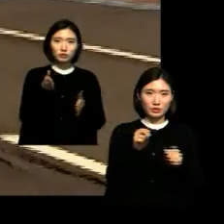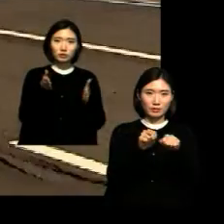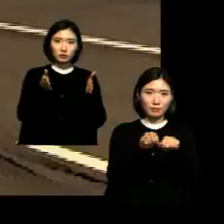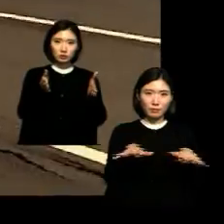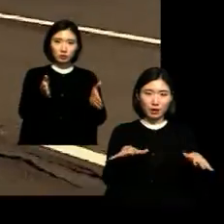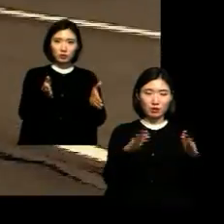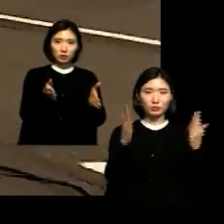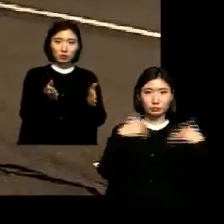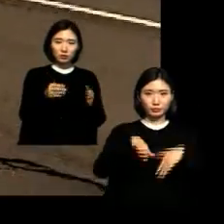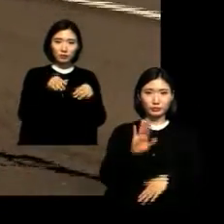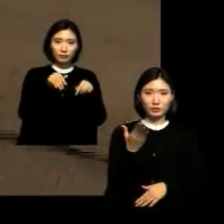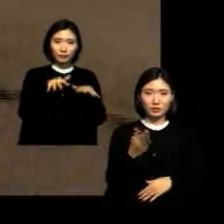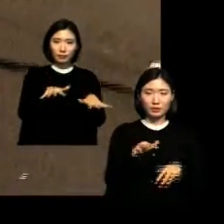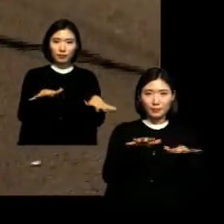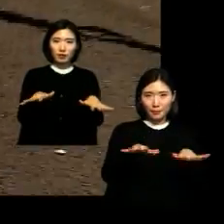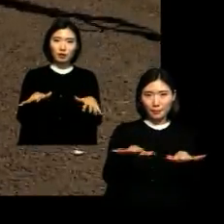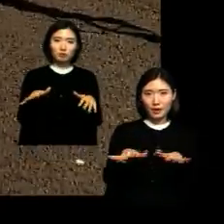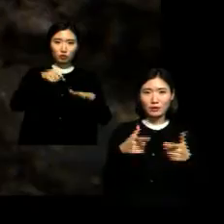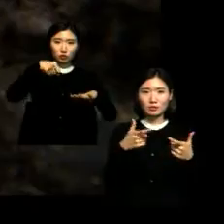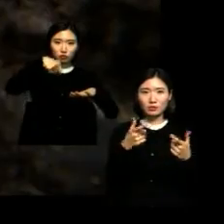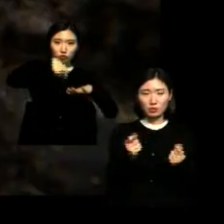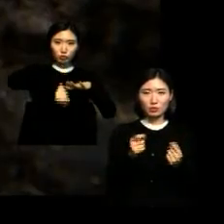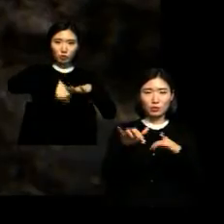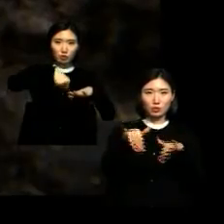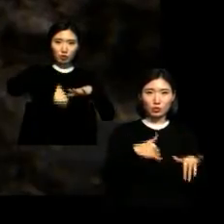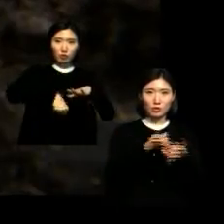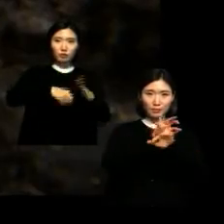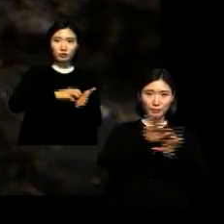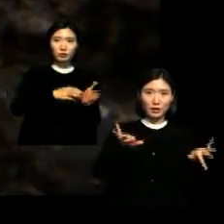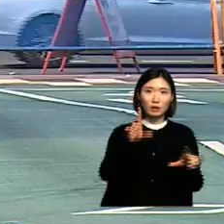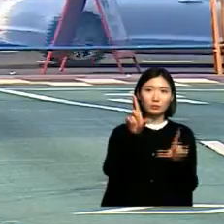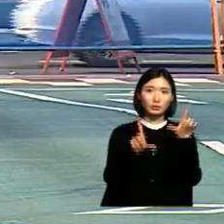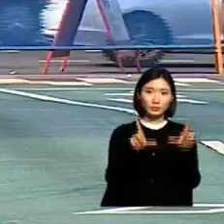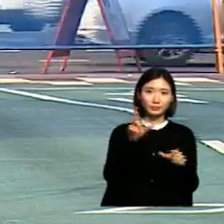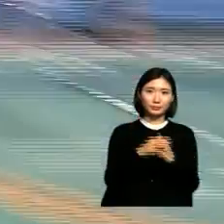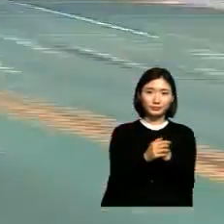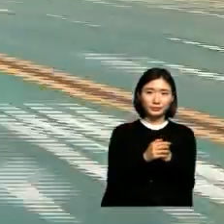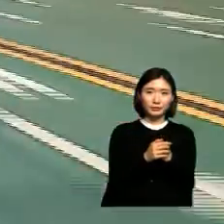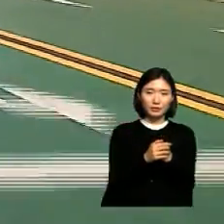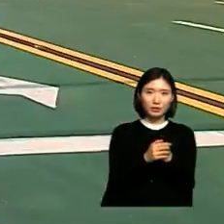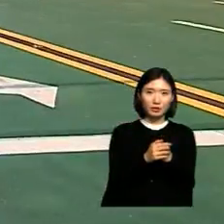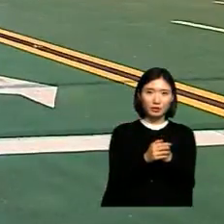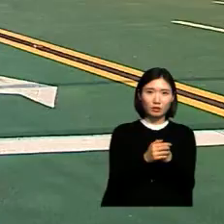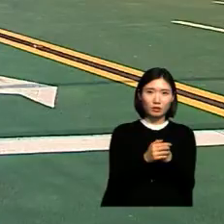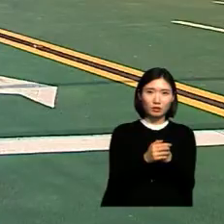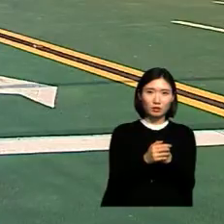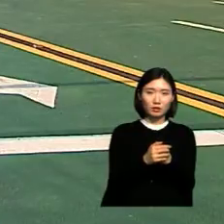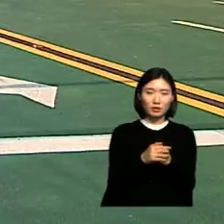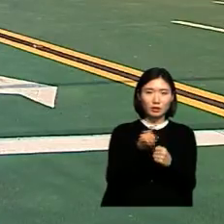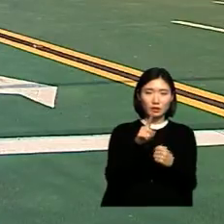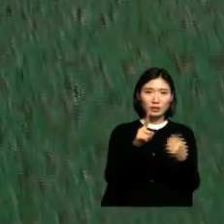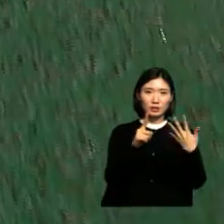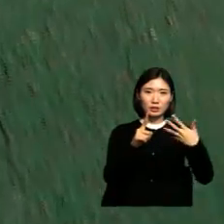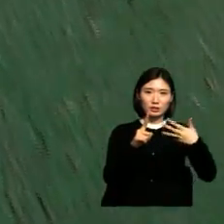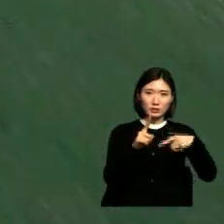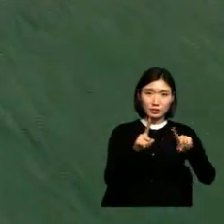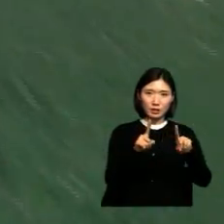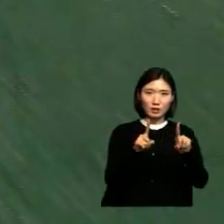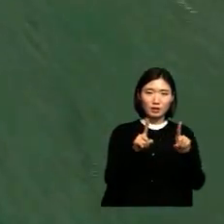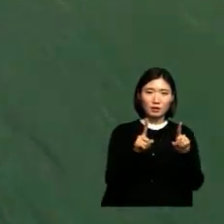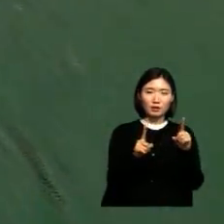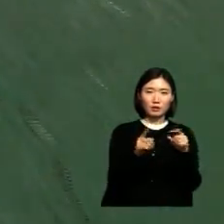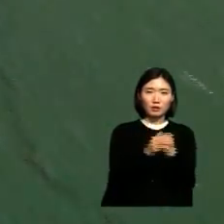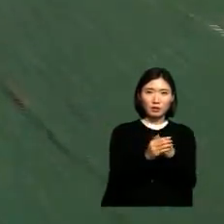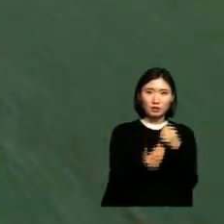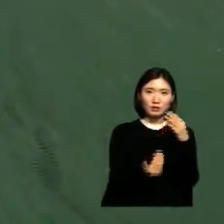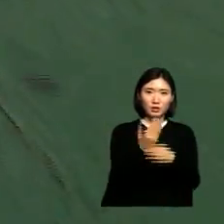주저앉았습니다. 지진이 난 듯 도로가 쩍 갈라졌습니다. 8일 후 이번엔 1차 사고 발생 지점에서